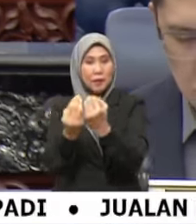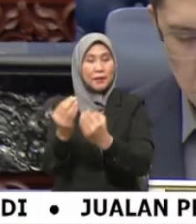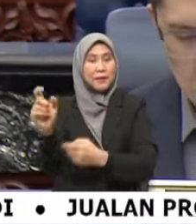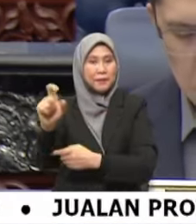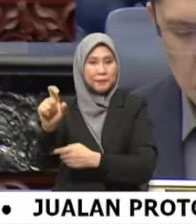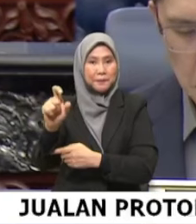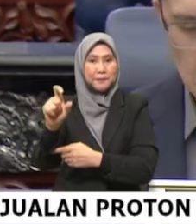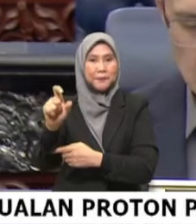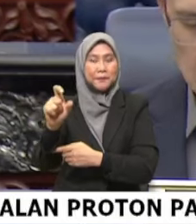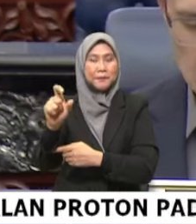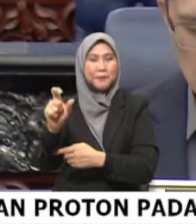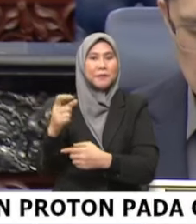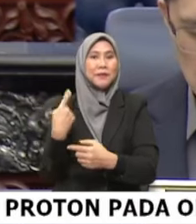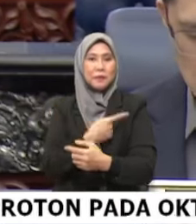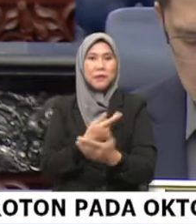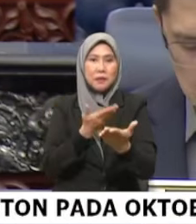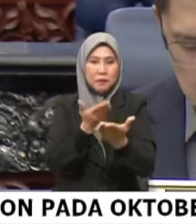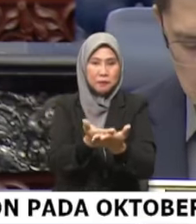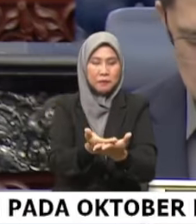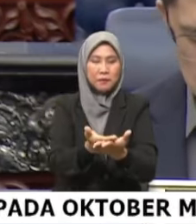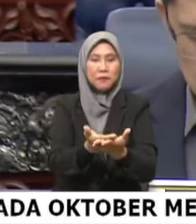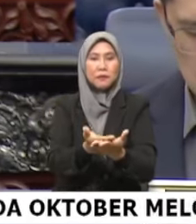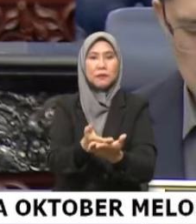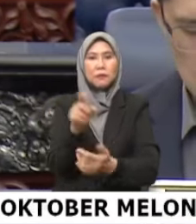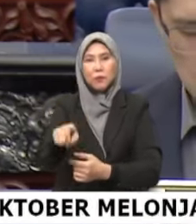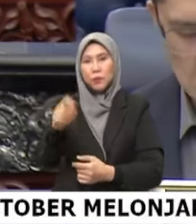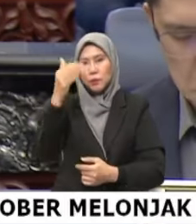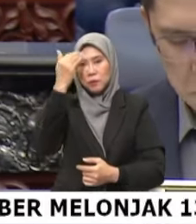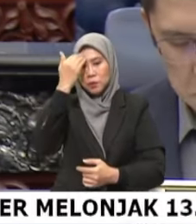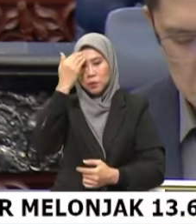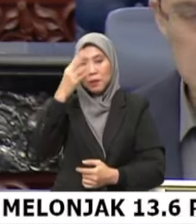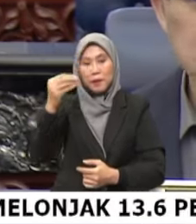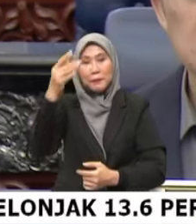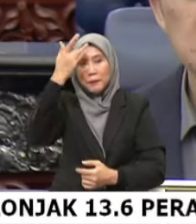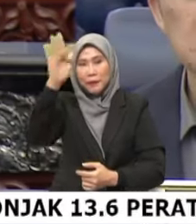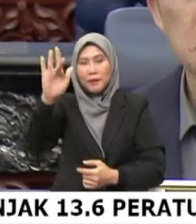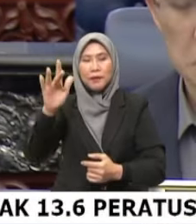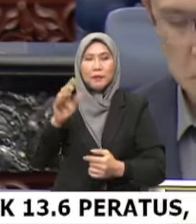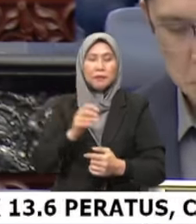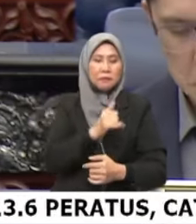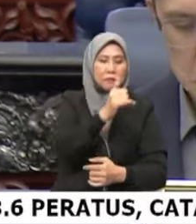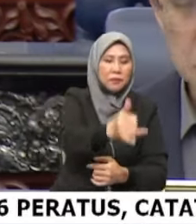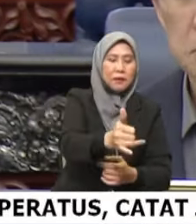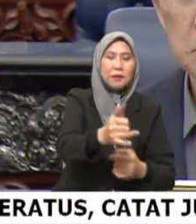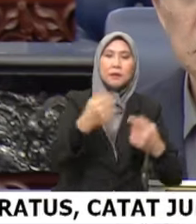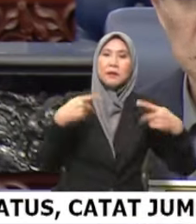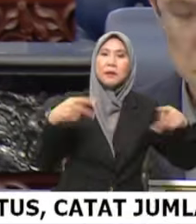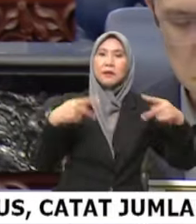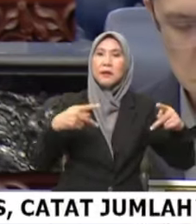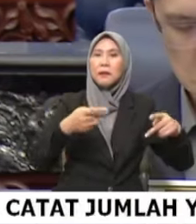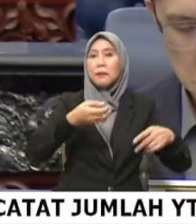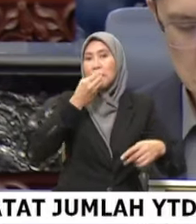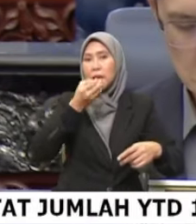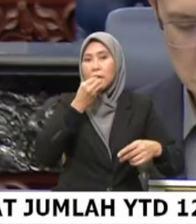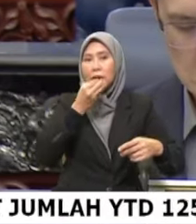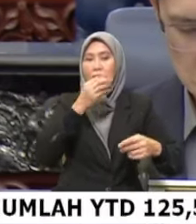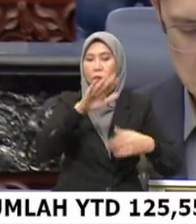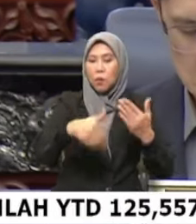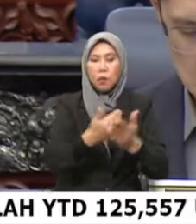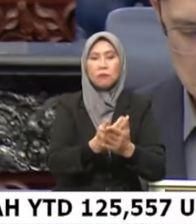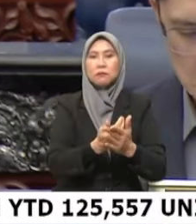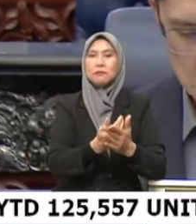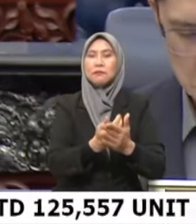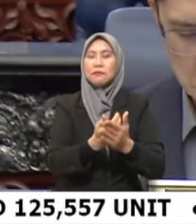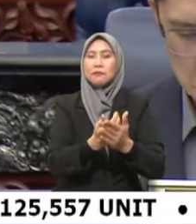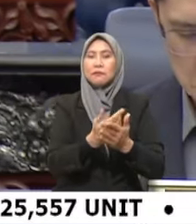Islam, kita sarankan agar sentiasa peka dan bijak memilih perkhidmatan dan produk makanan, minuman serta barangan keperluan yang berada